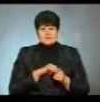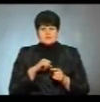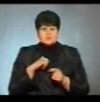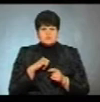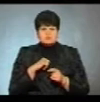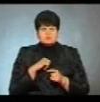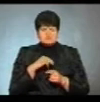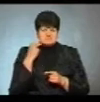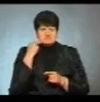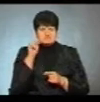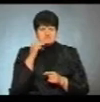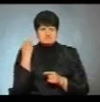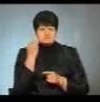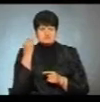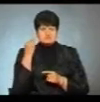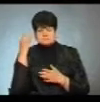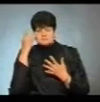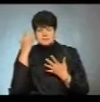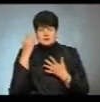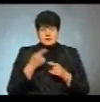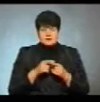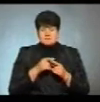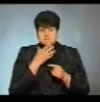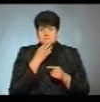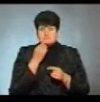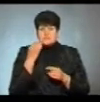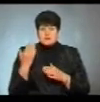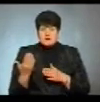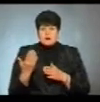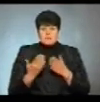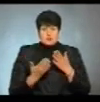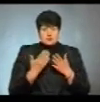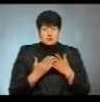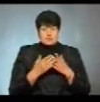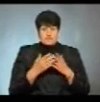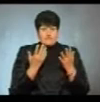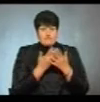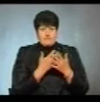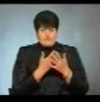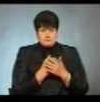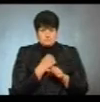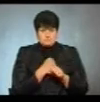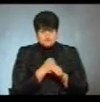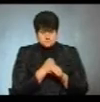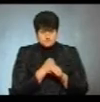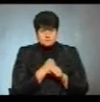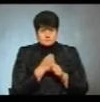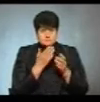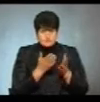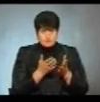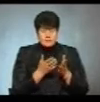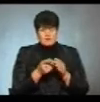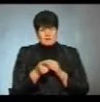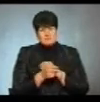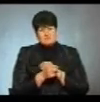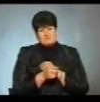набагато багатше, і ці очікування дуже феєричні. Бо якщо ви знімаєте вже фільм за конкретним сюжетом, він